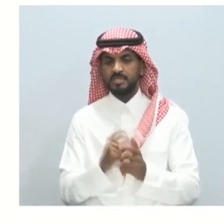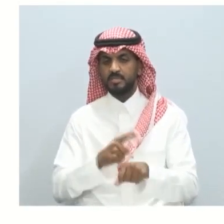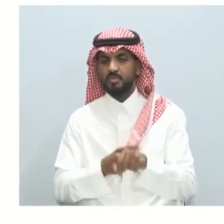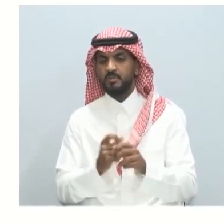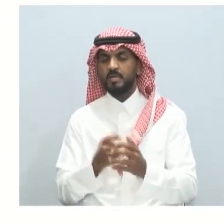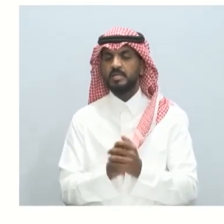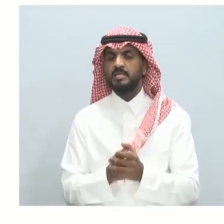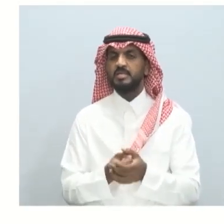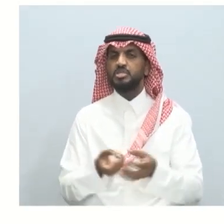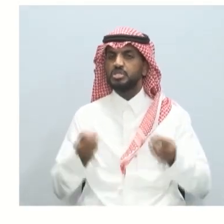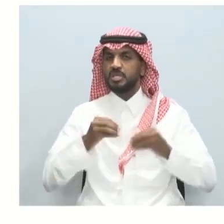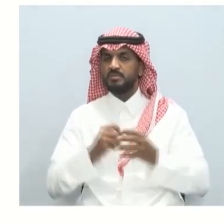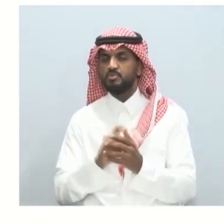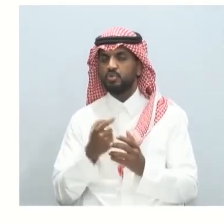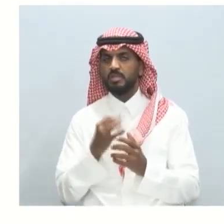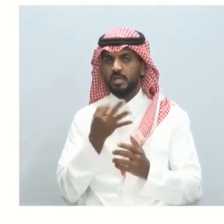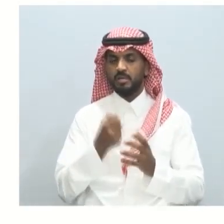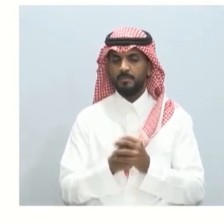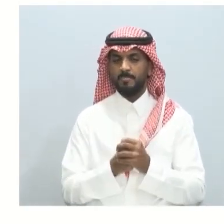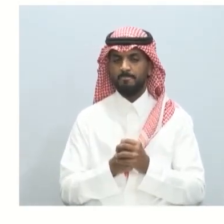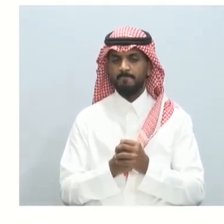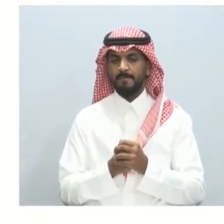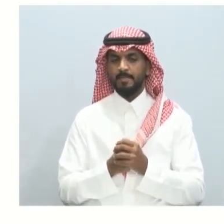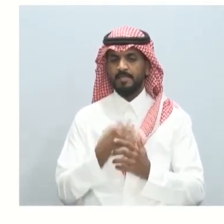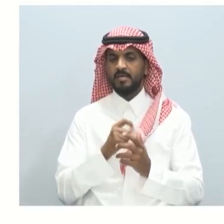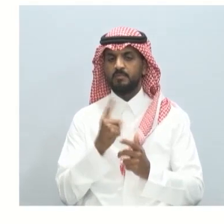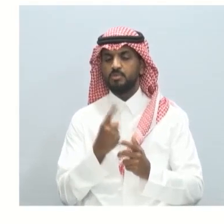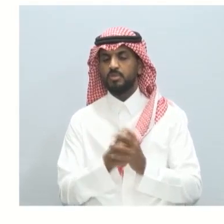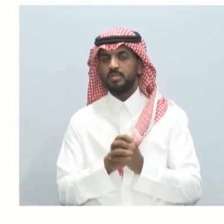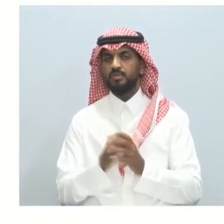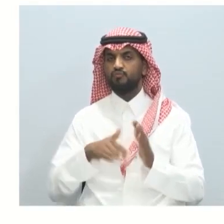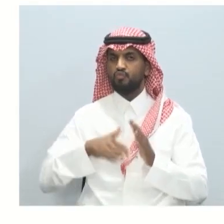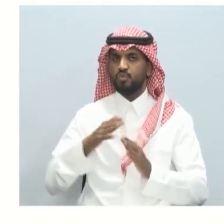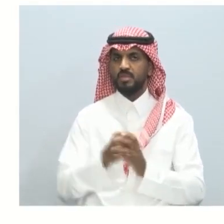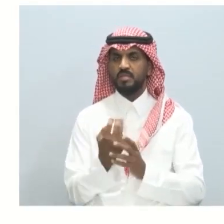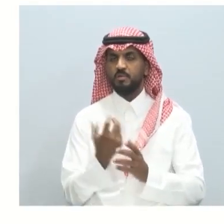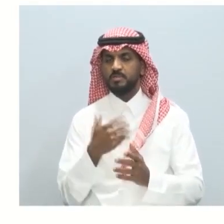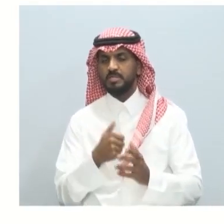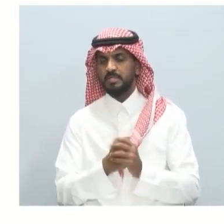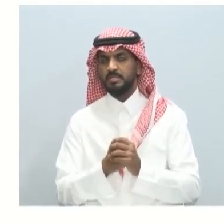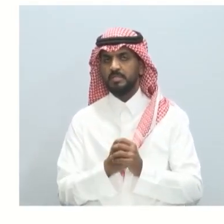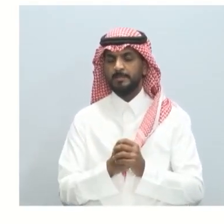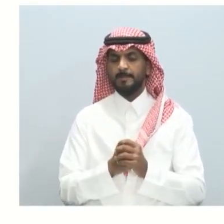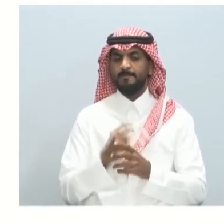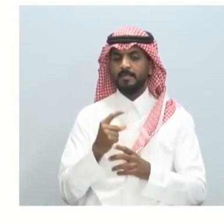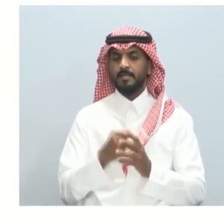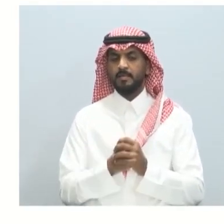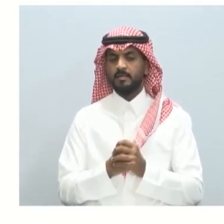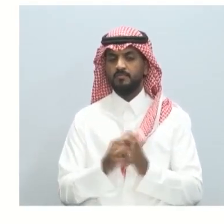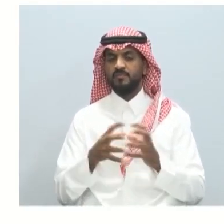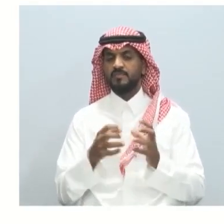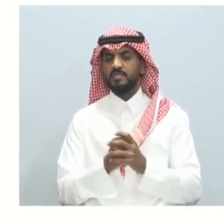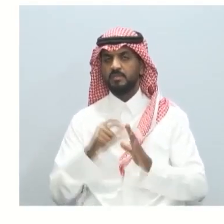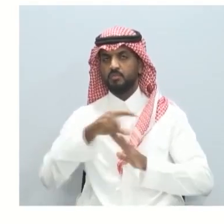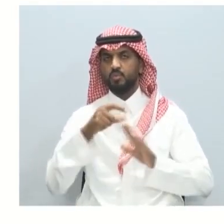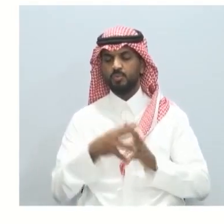للزياده من سرعه القراءه وكذلك تقرا بسرعه تفوق 350 كلمه في الدقيقه مع فهم